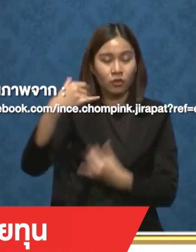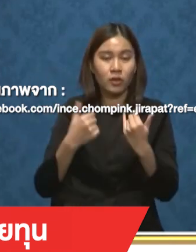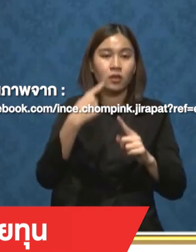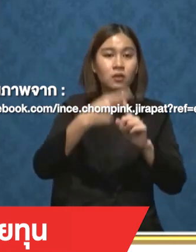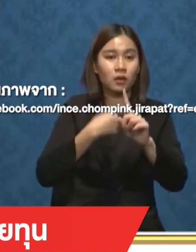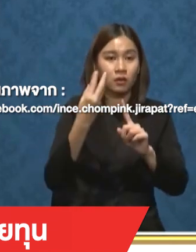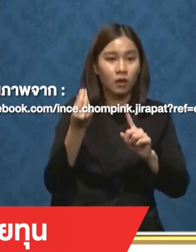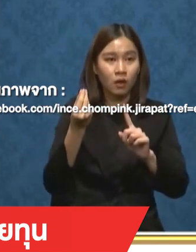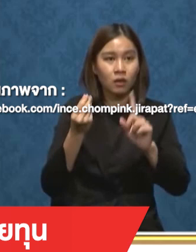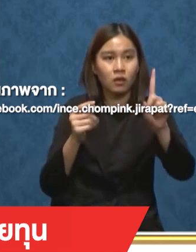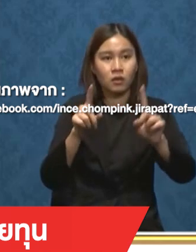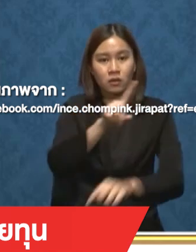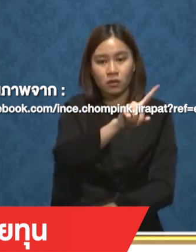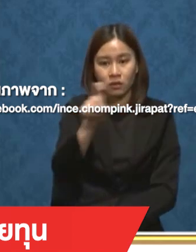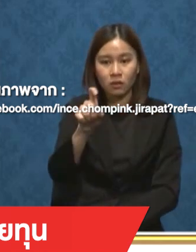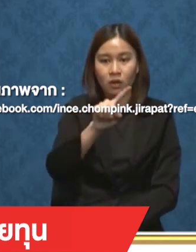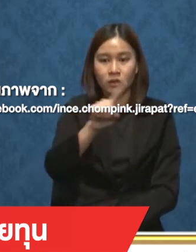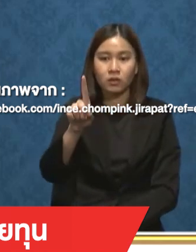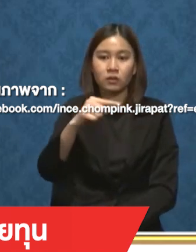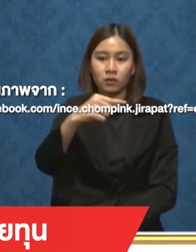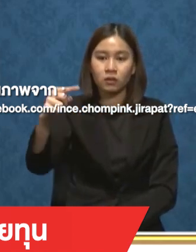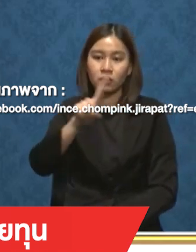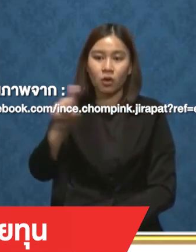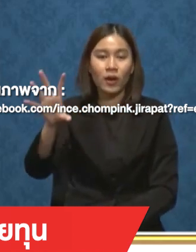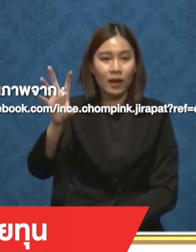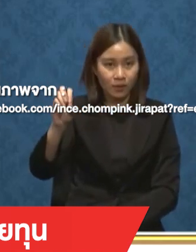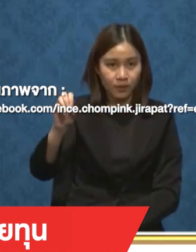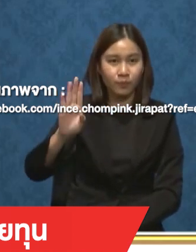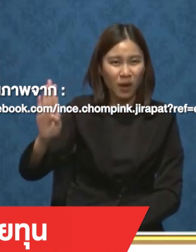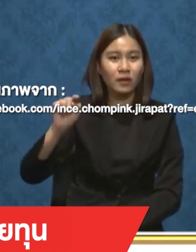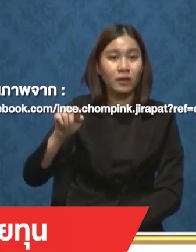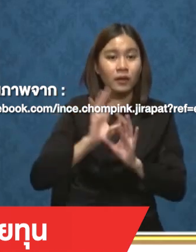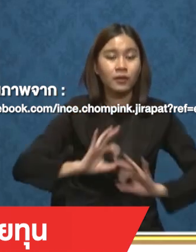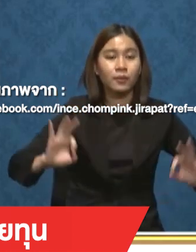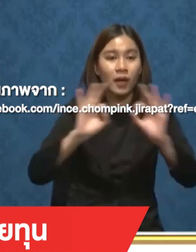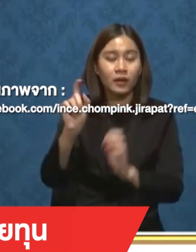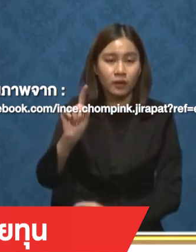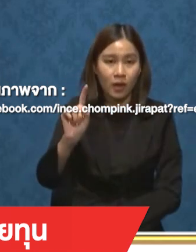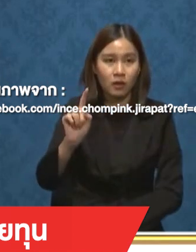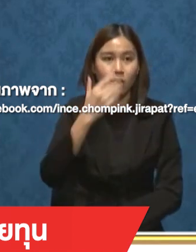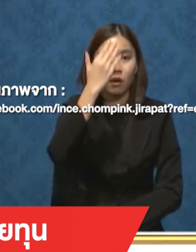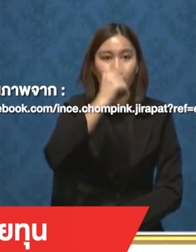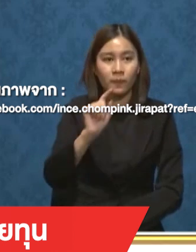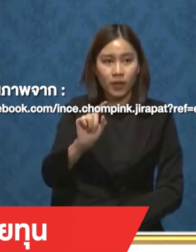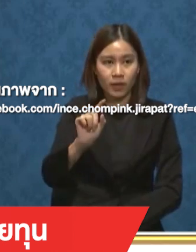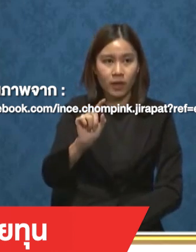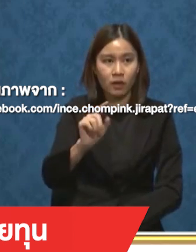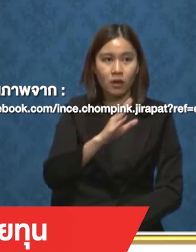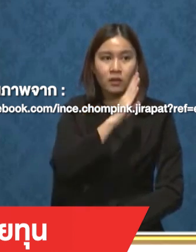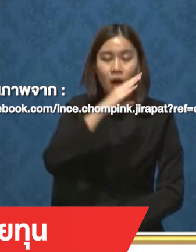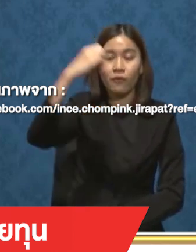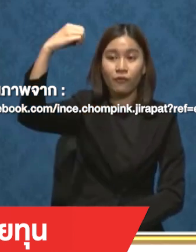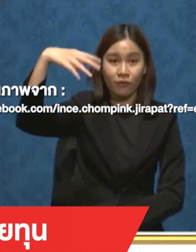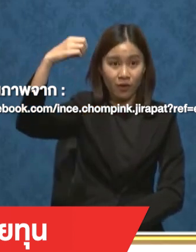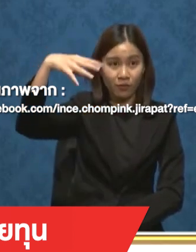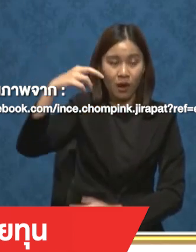ือนนึง100-150 บาทมัสำคัญตรไหนครับันสำคญตทว่าถ้าไฟฟ